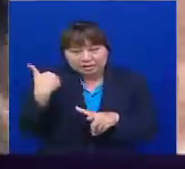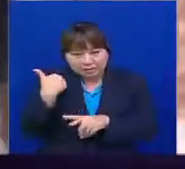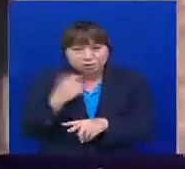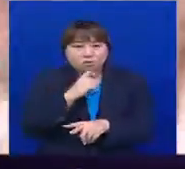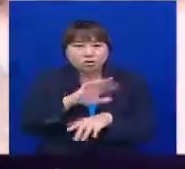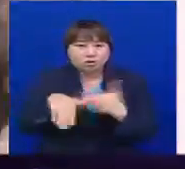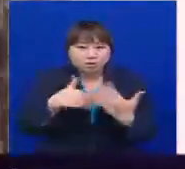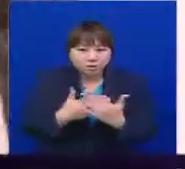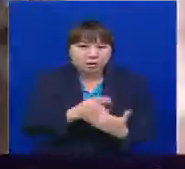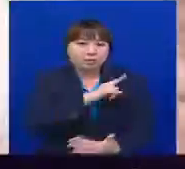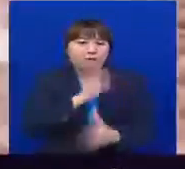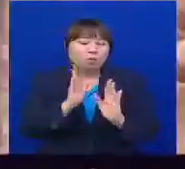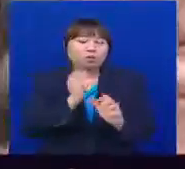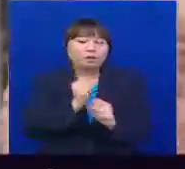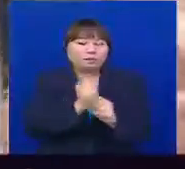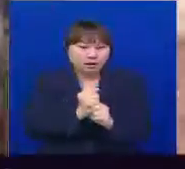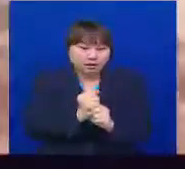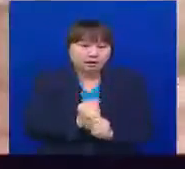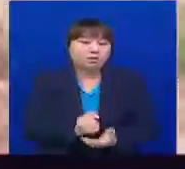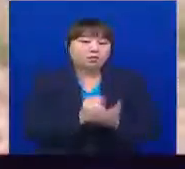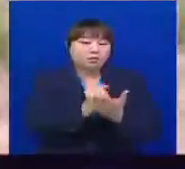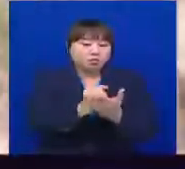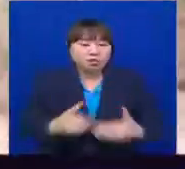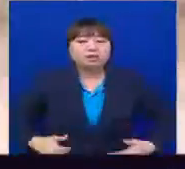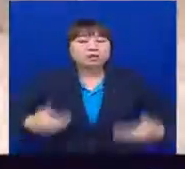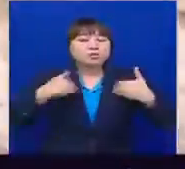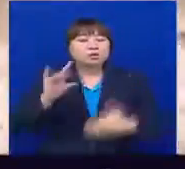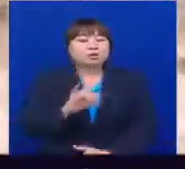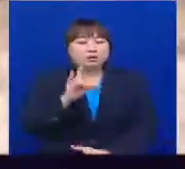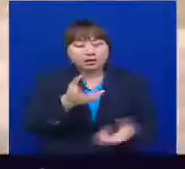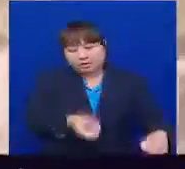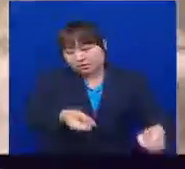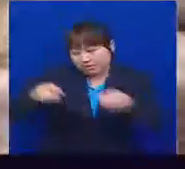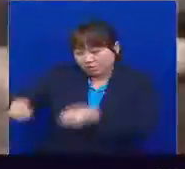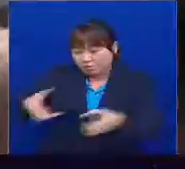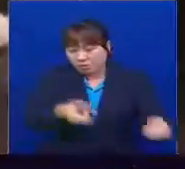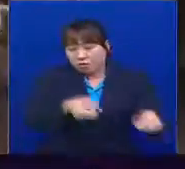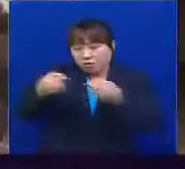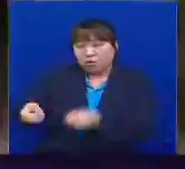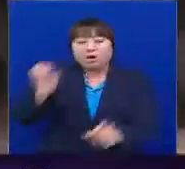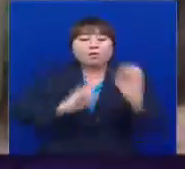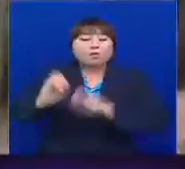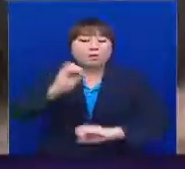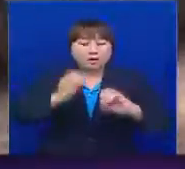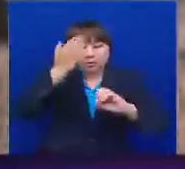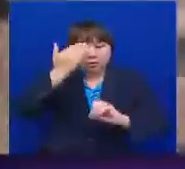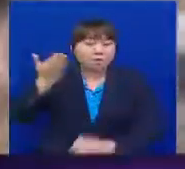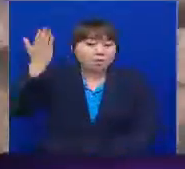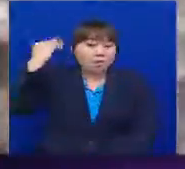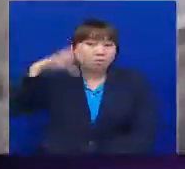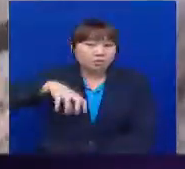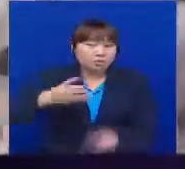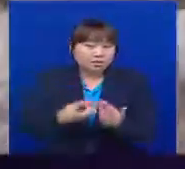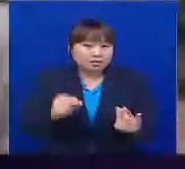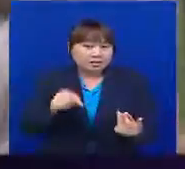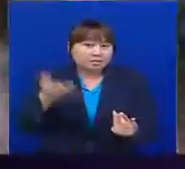ดเป็นภารกิจของเจ้าหน้าที่ในการช่วยเหลือชีวิตสัตว์นำออกมาไว้ในที่ที่ปลอดภัยเพราะเดิมพื้นที่ตรงนี้จะ